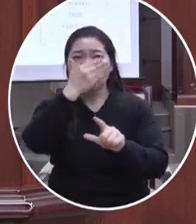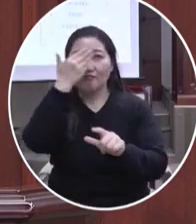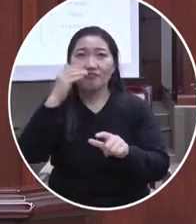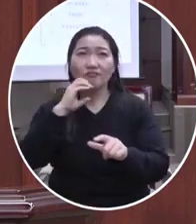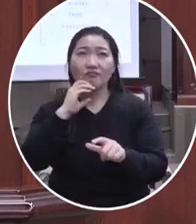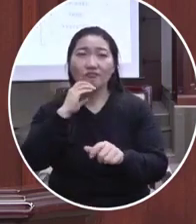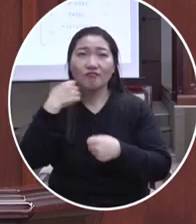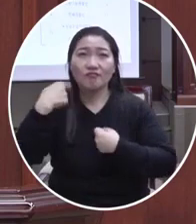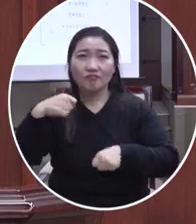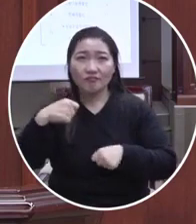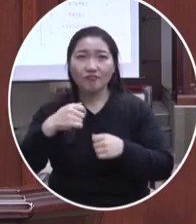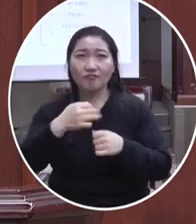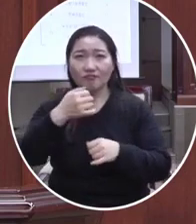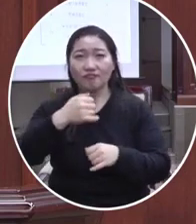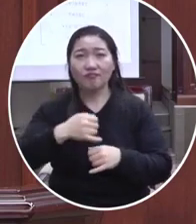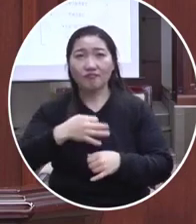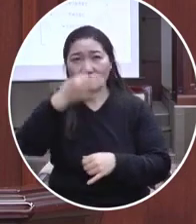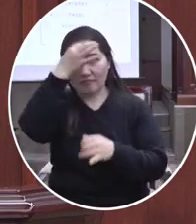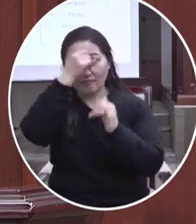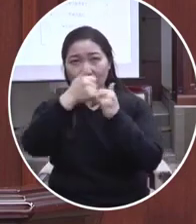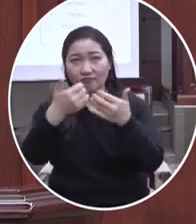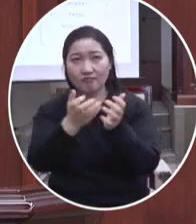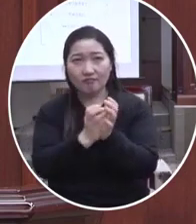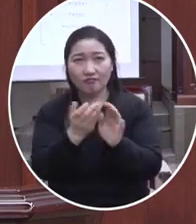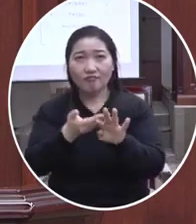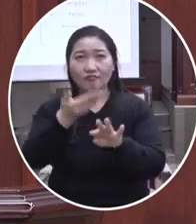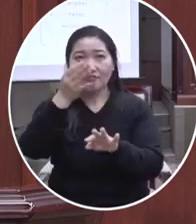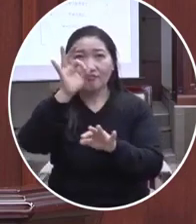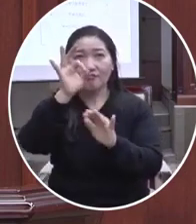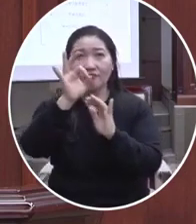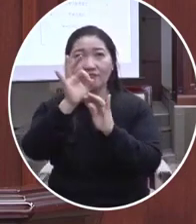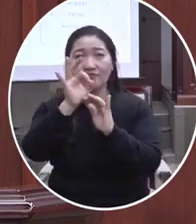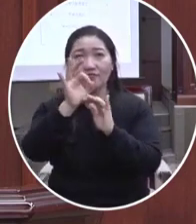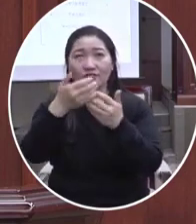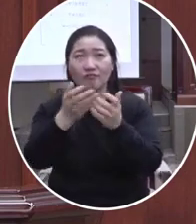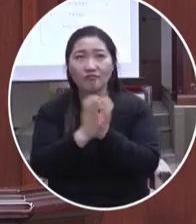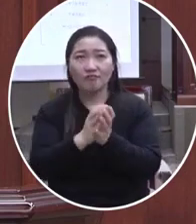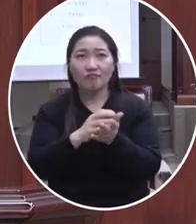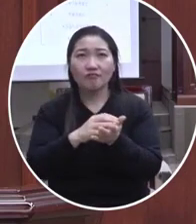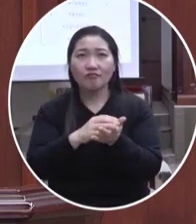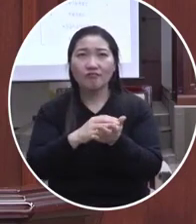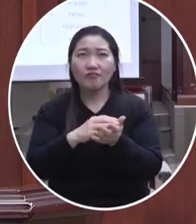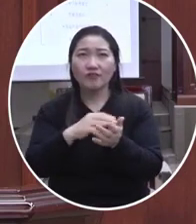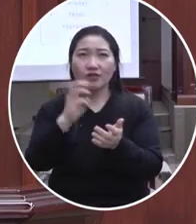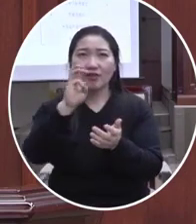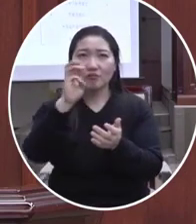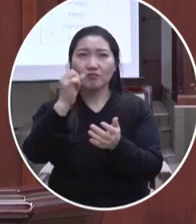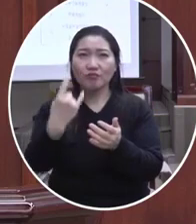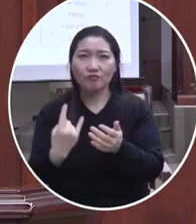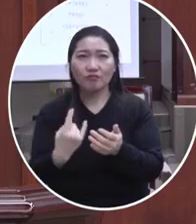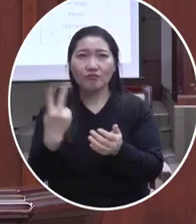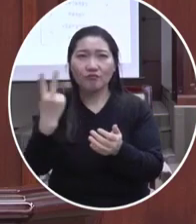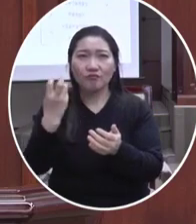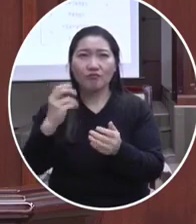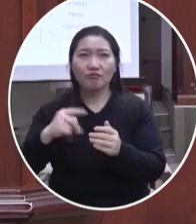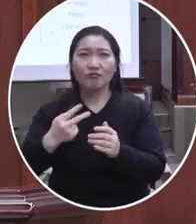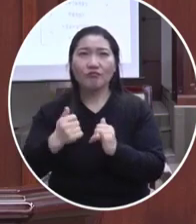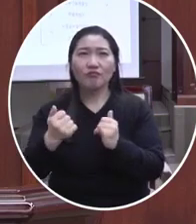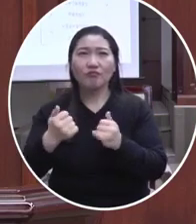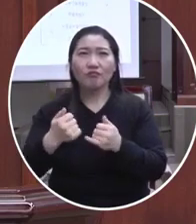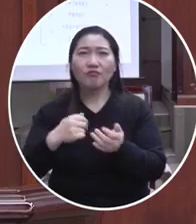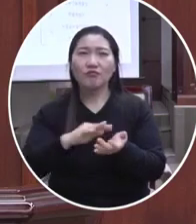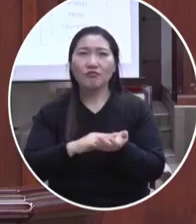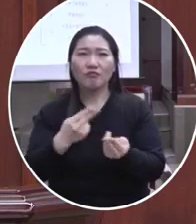2023년 청춘카페에서 공연한 예술인과 단체 중 상위 10개는 평균 30회 이상의 공연으로 2,200명을